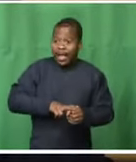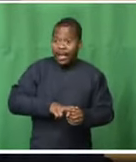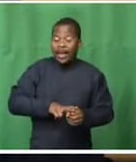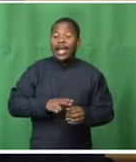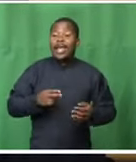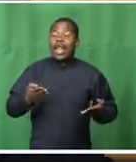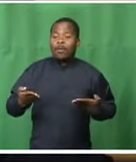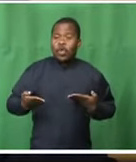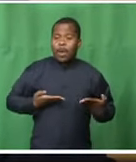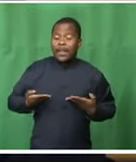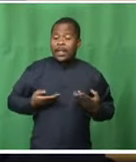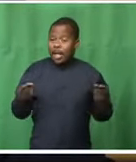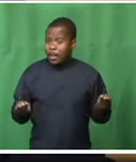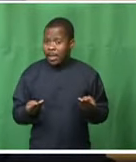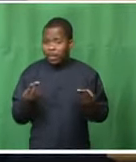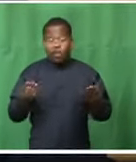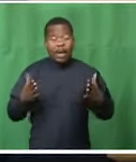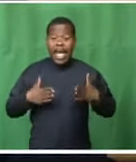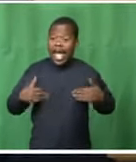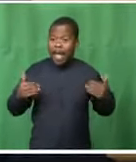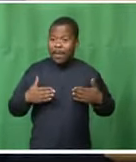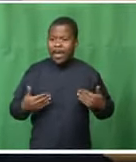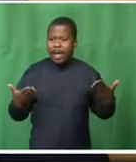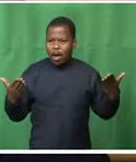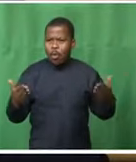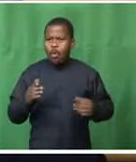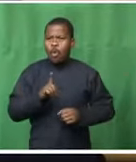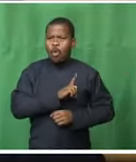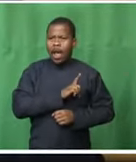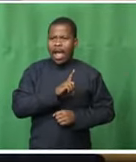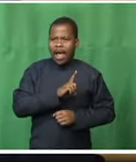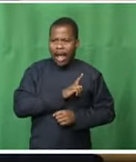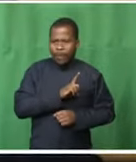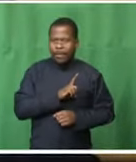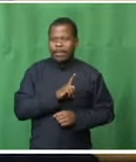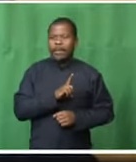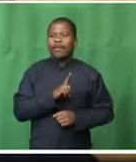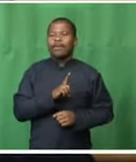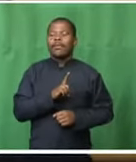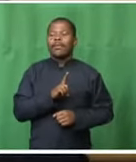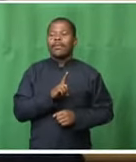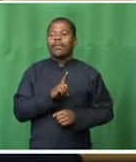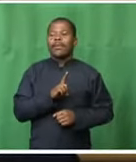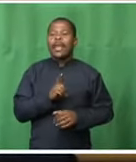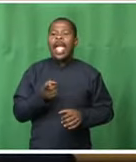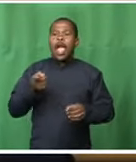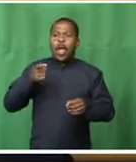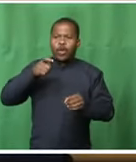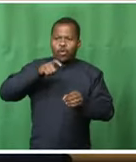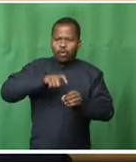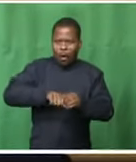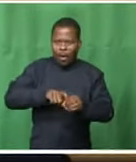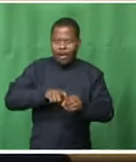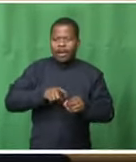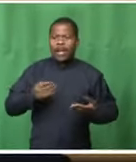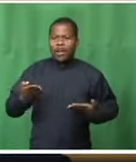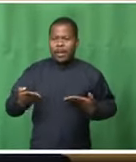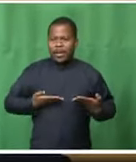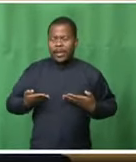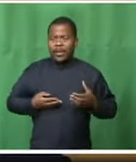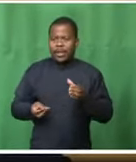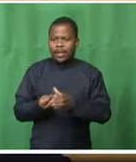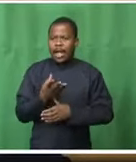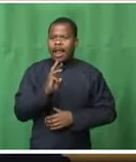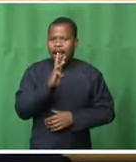kujabulise kakhulu ngoba kukhombisa ukuthi kune political will kwenta lokhu ukuthi kube impumelelo futhi